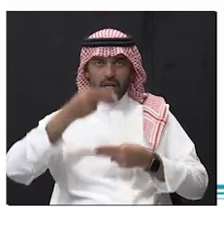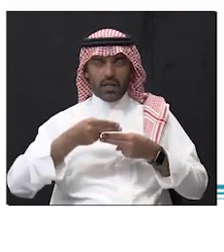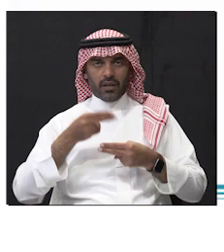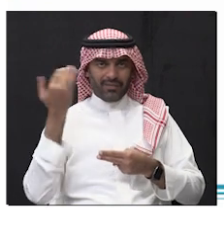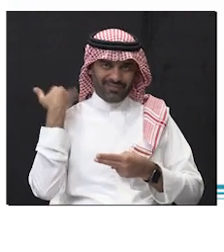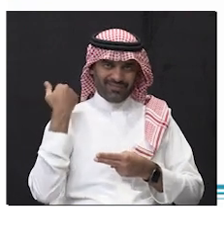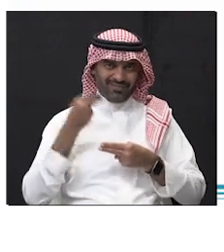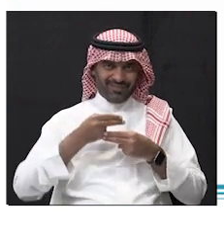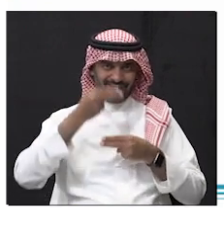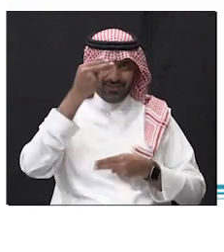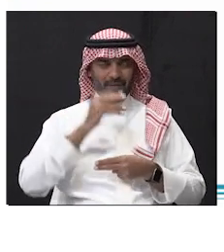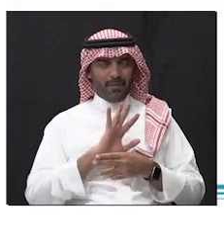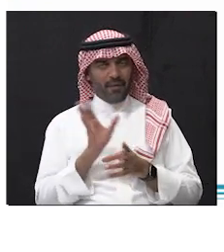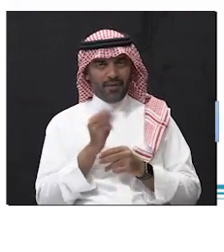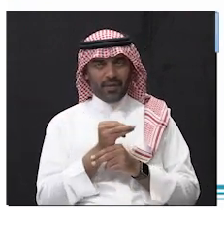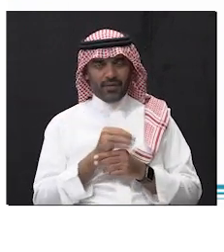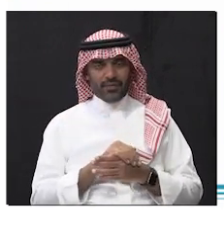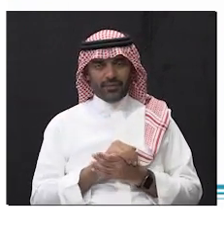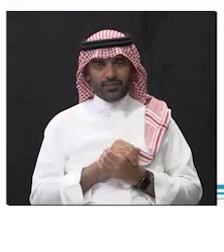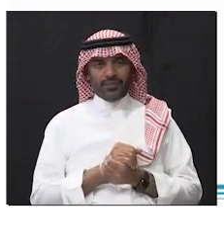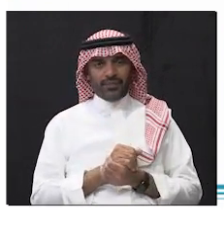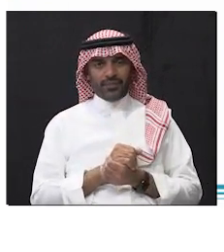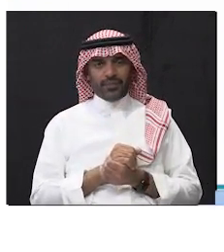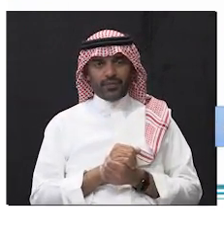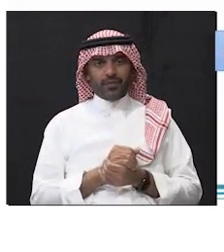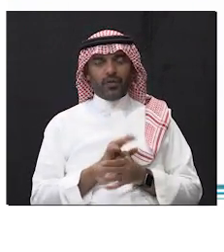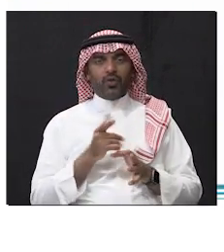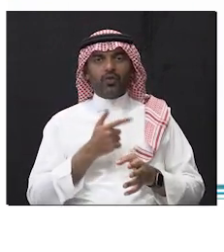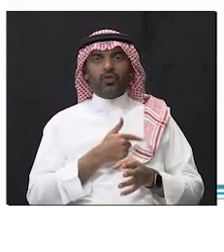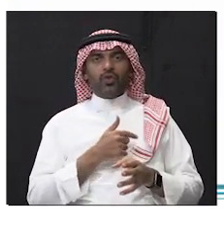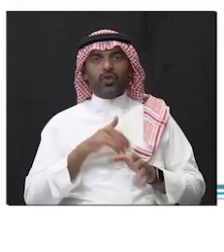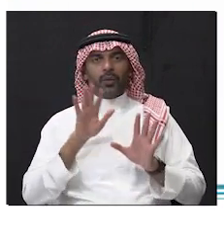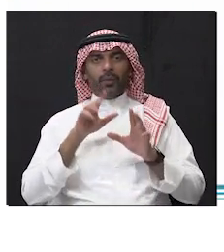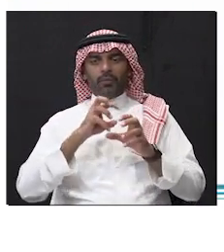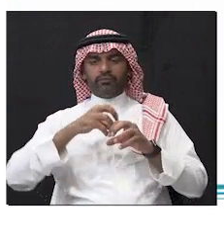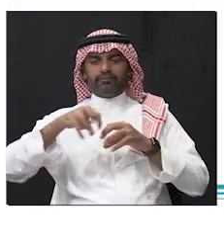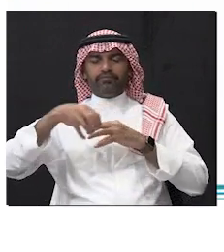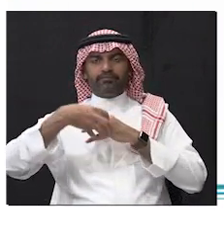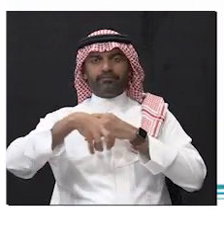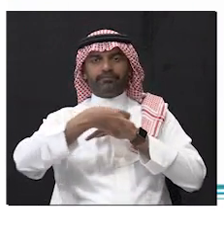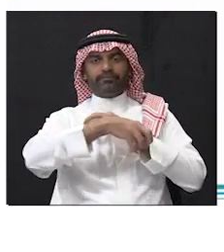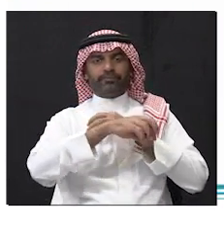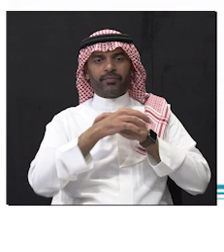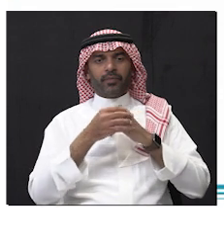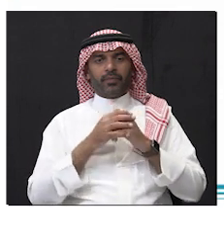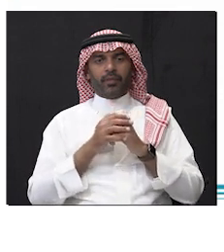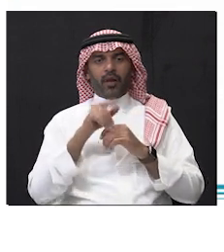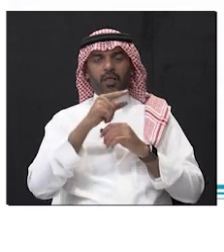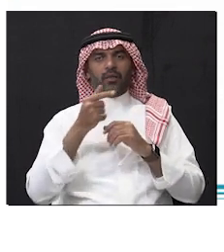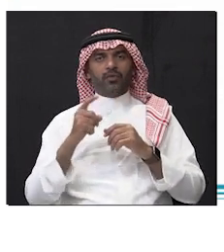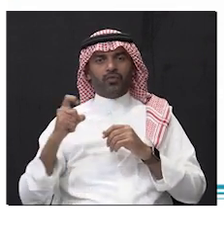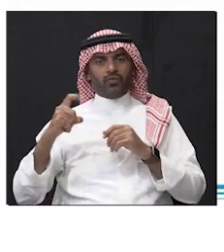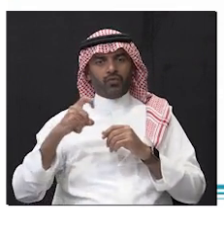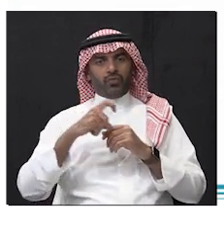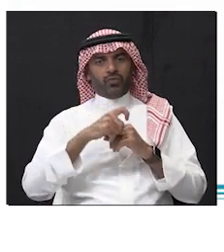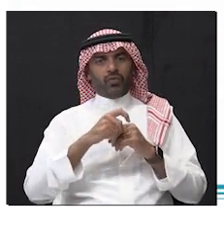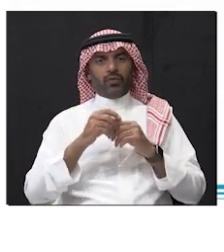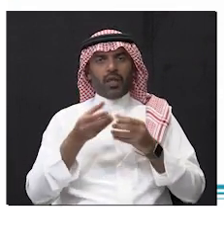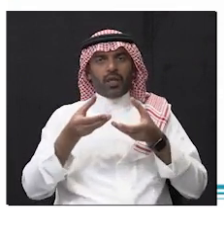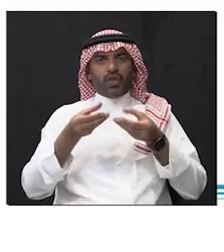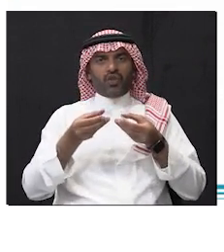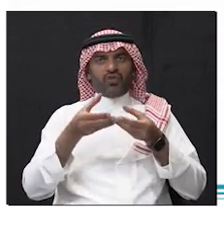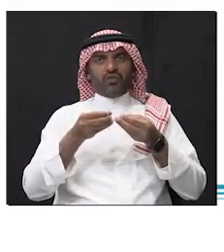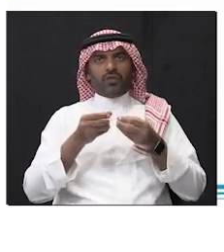وذكرنا منها أنها تشمل على الإسفنجيات واللاسعات والديدان المفلطحة